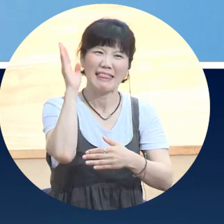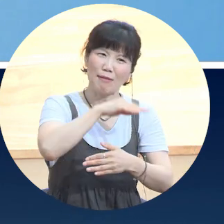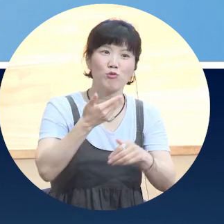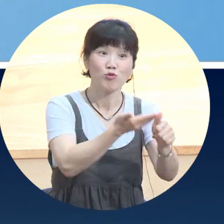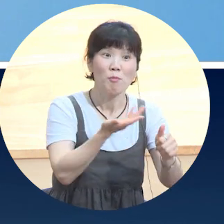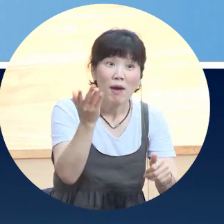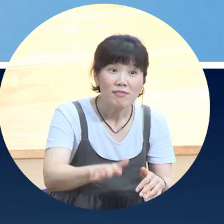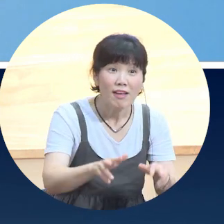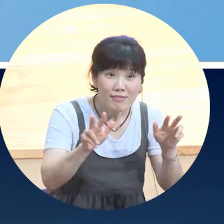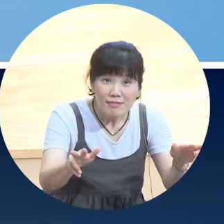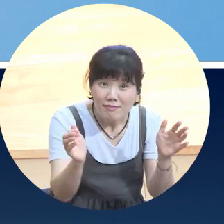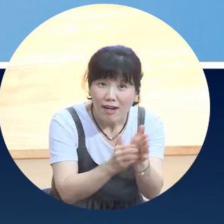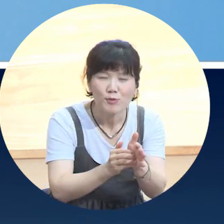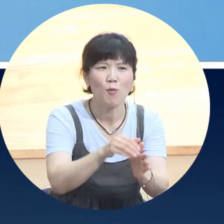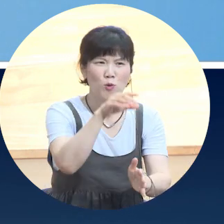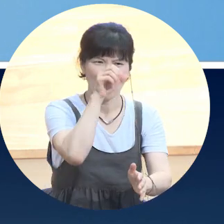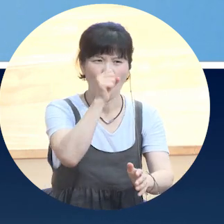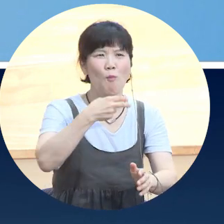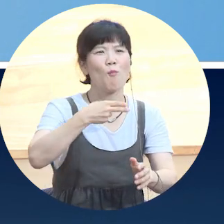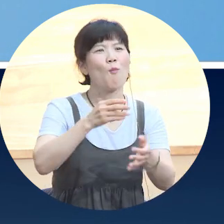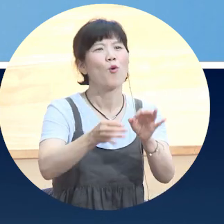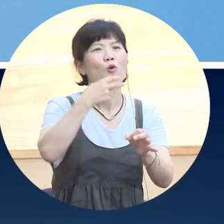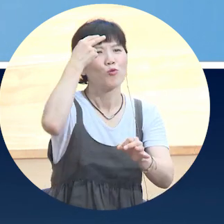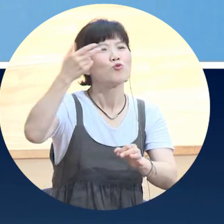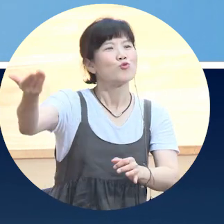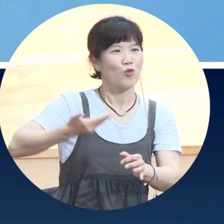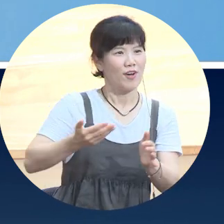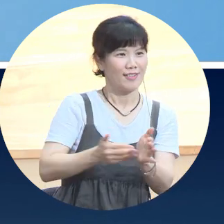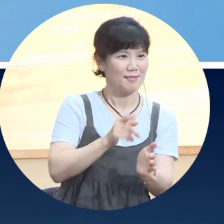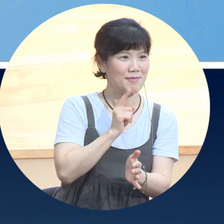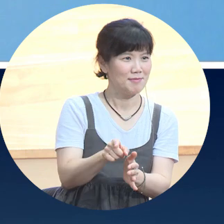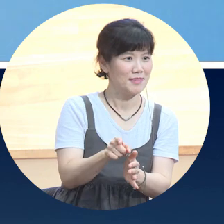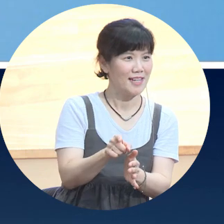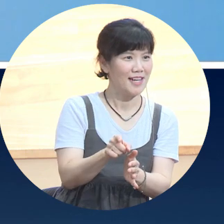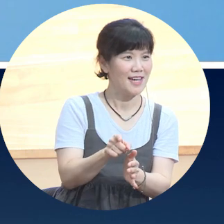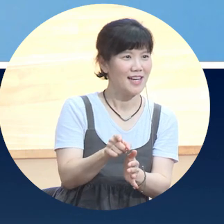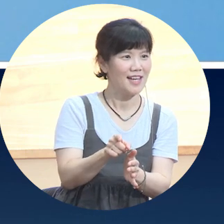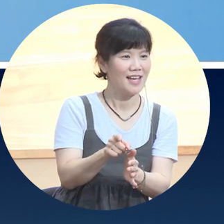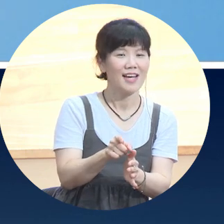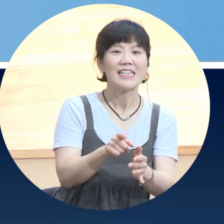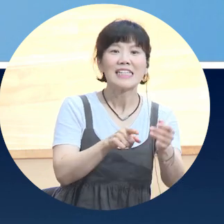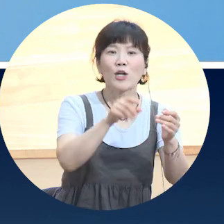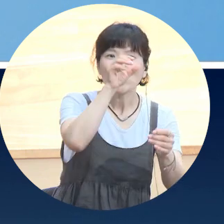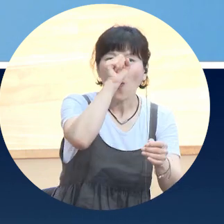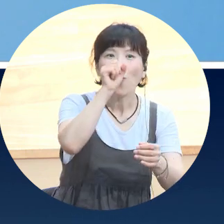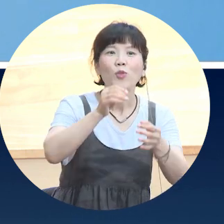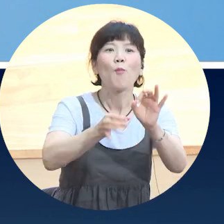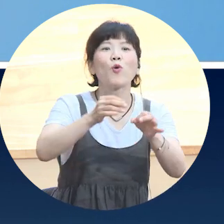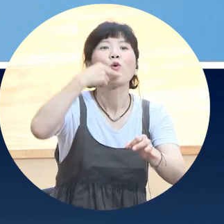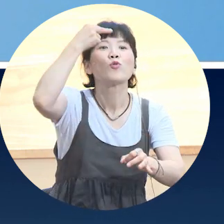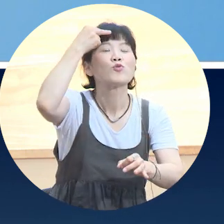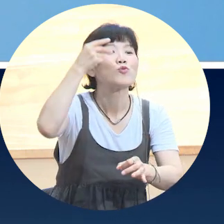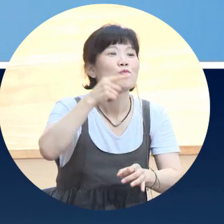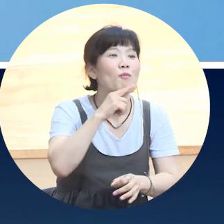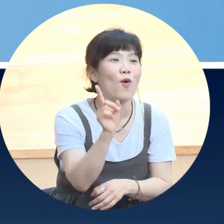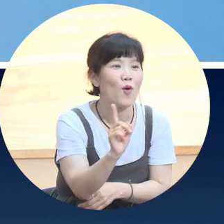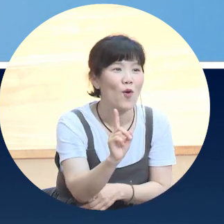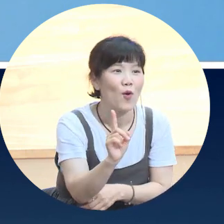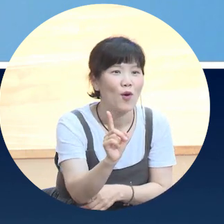두어 또 다자 좋고 더 줄 2 어쩌다 라고 말하는 그 조어도 그 원래는 뭐 했는데 원래는